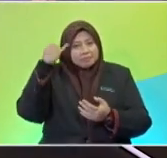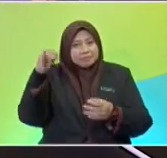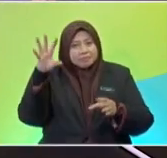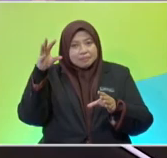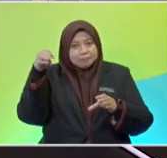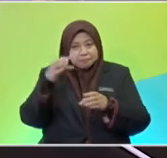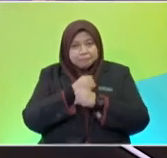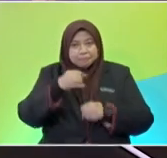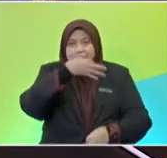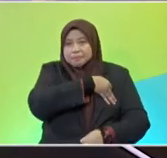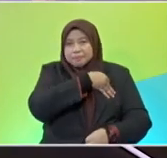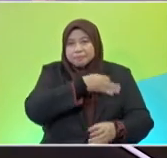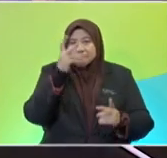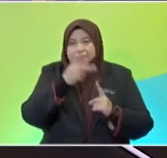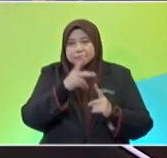Assalamualaikum